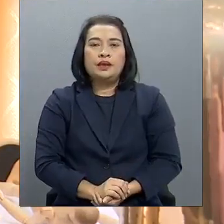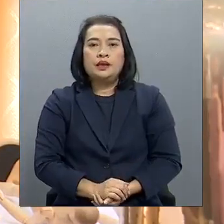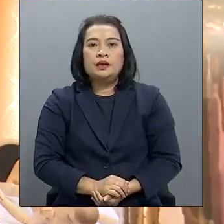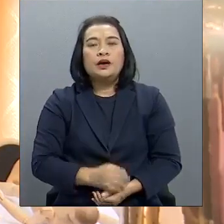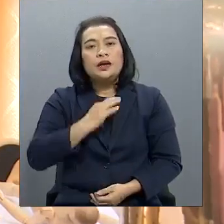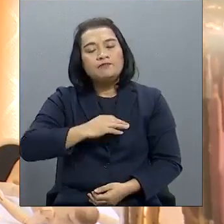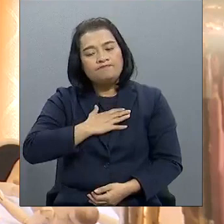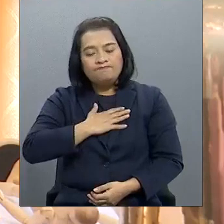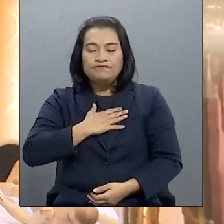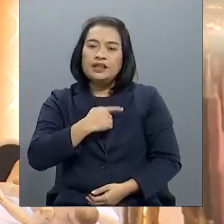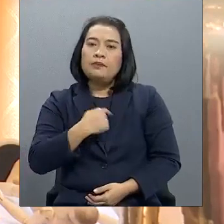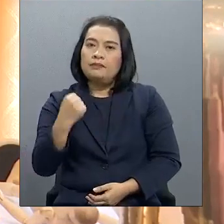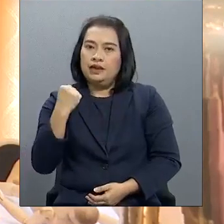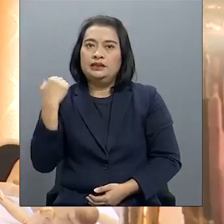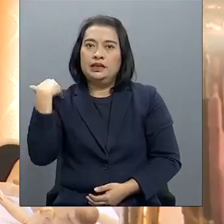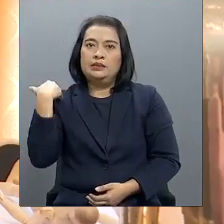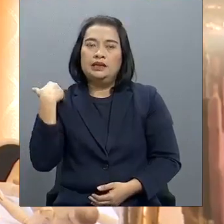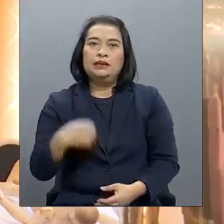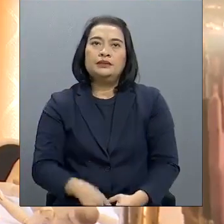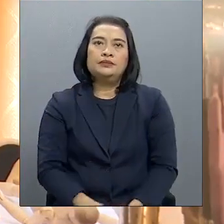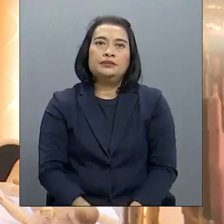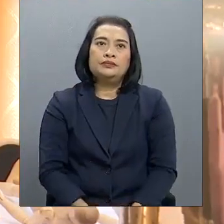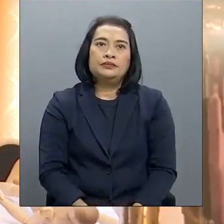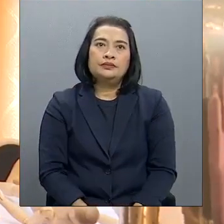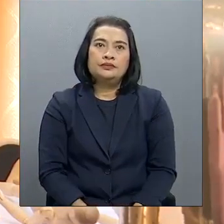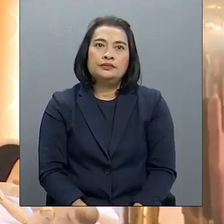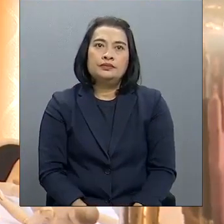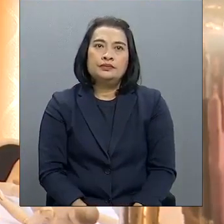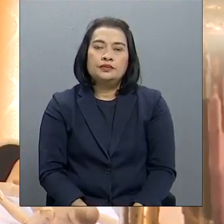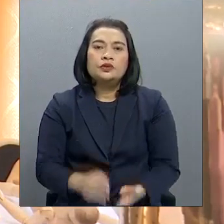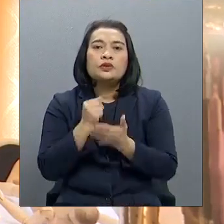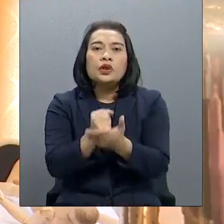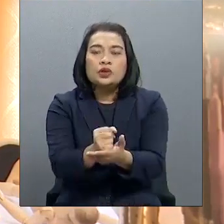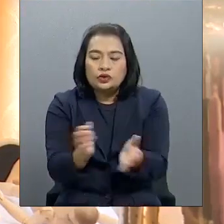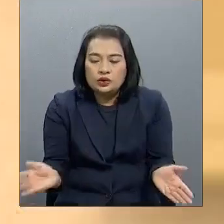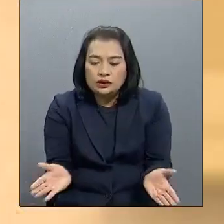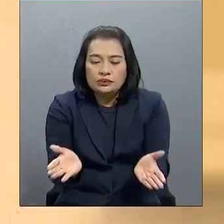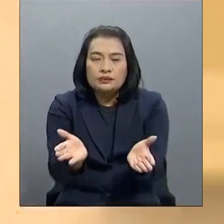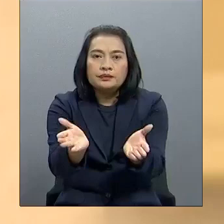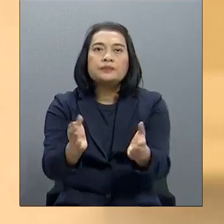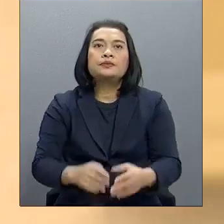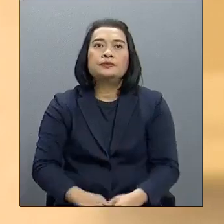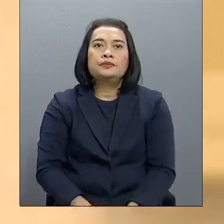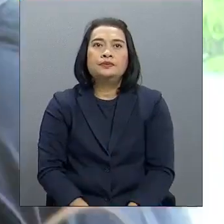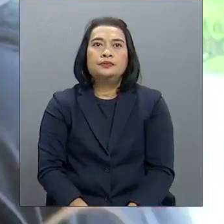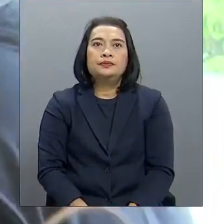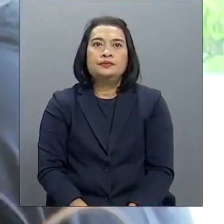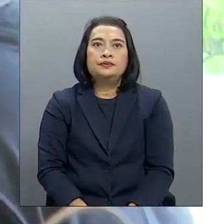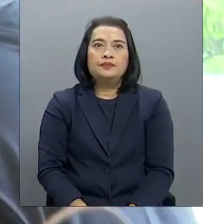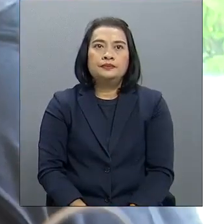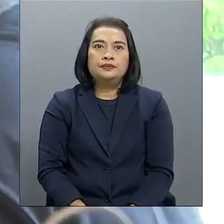บมีความมั่นใจมากขึ้น ค่ะ ทีนี้ก็เลยต้องผลักดันต้องให้เขาเอาจริงละ